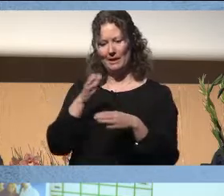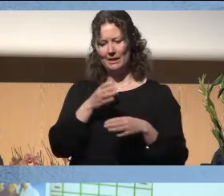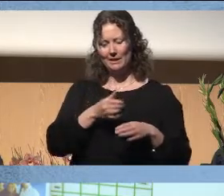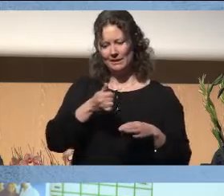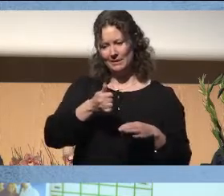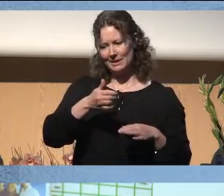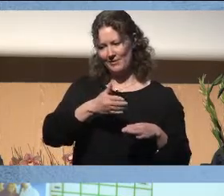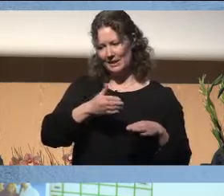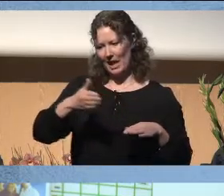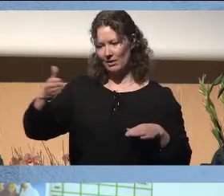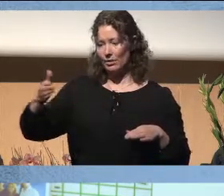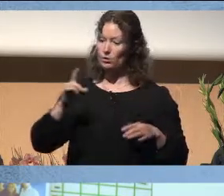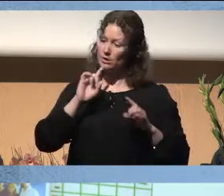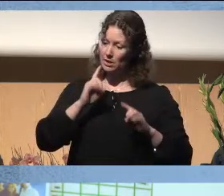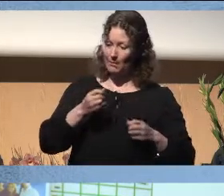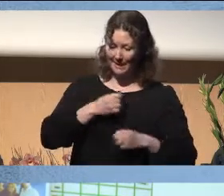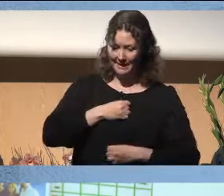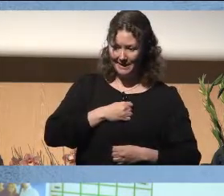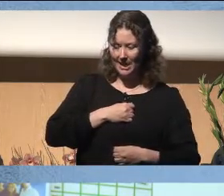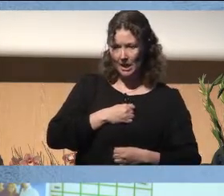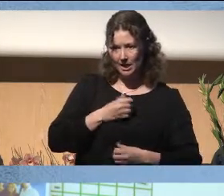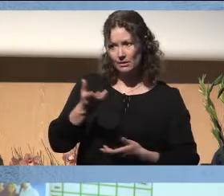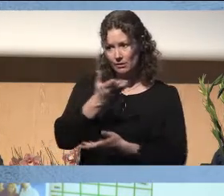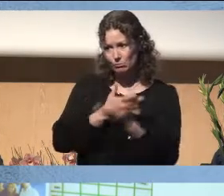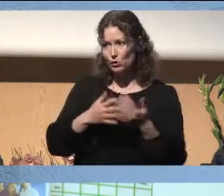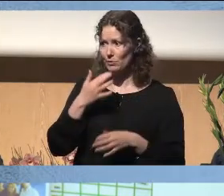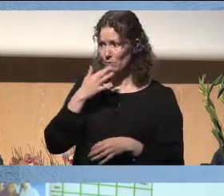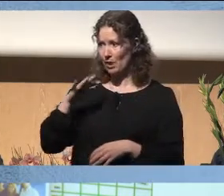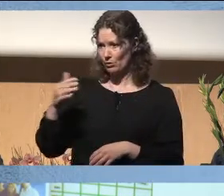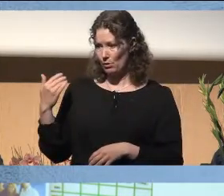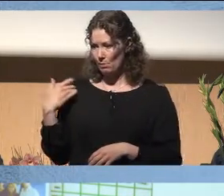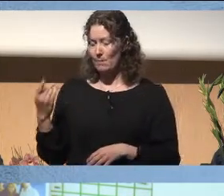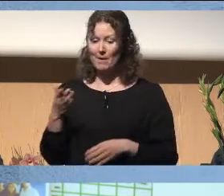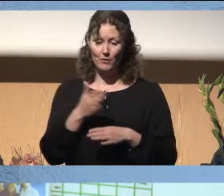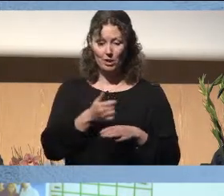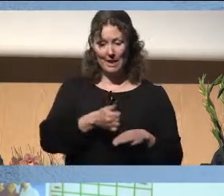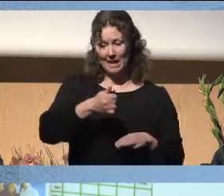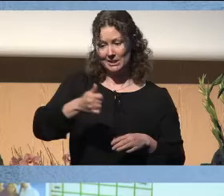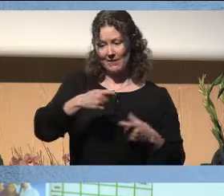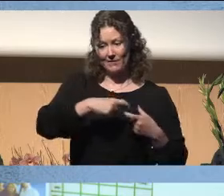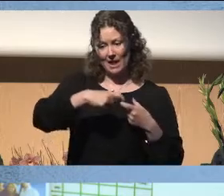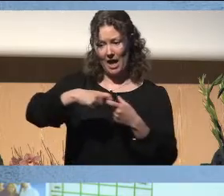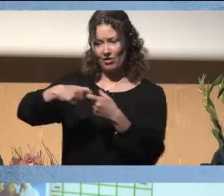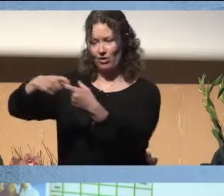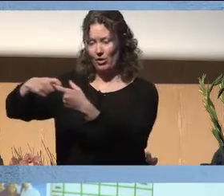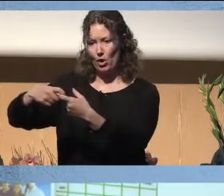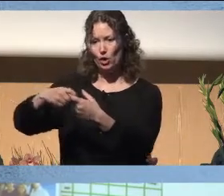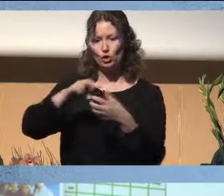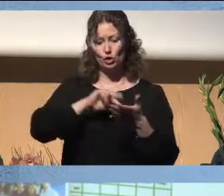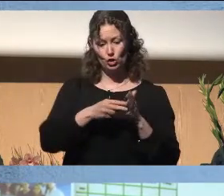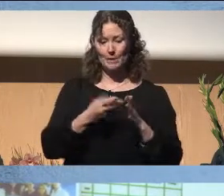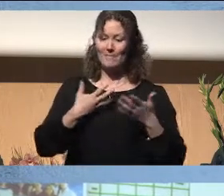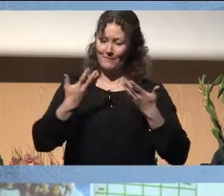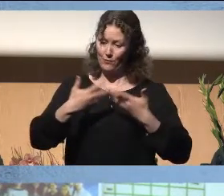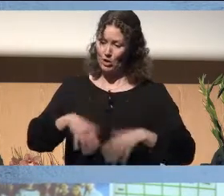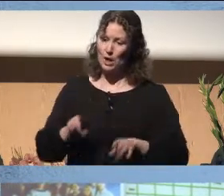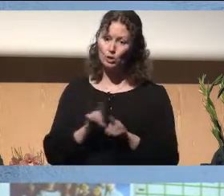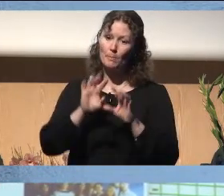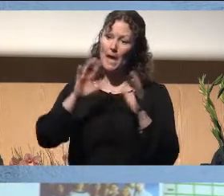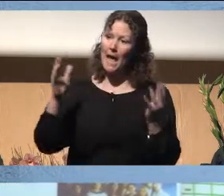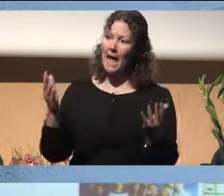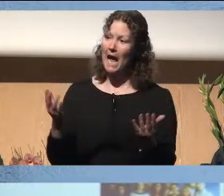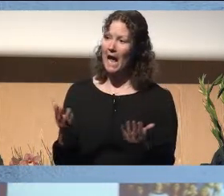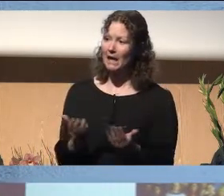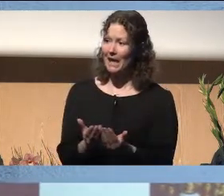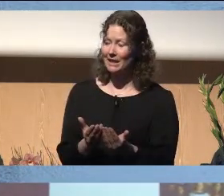Vi kan skapa tilliten som du så pratar om mellan olika chefled och få det här systemet att fungera som en helhet.